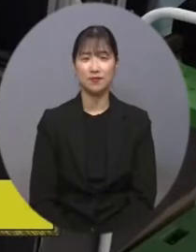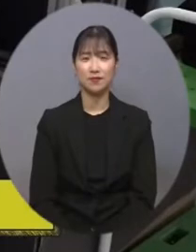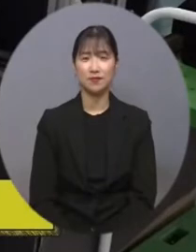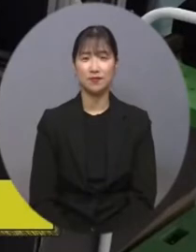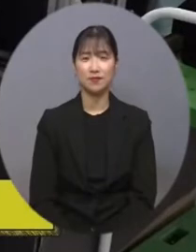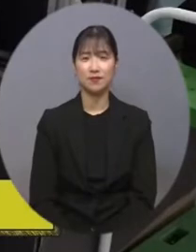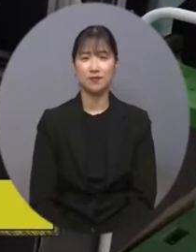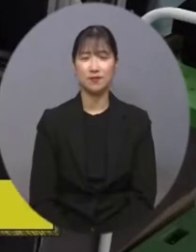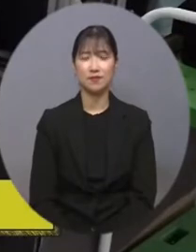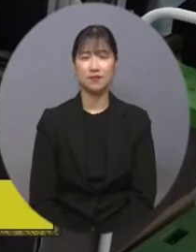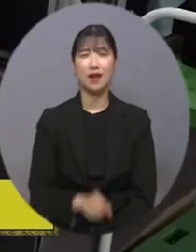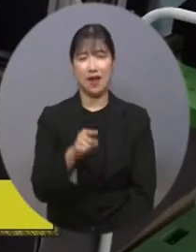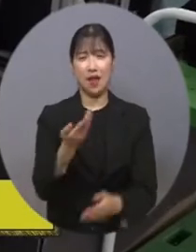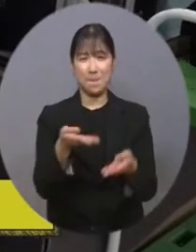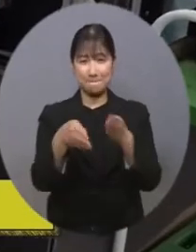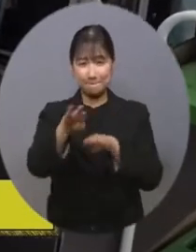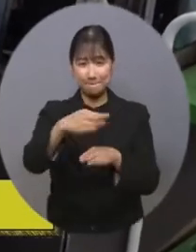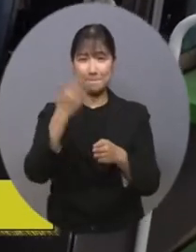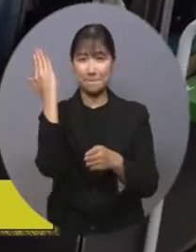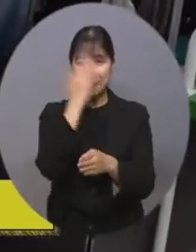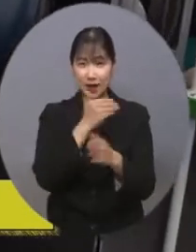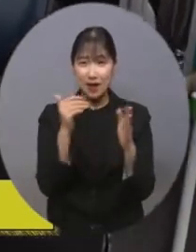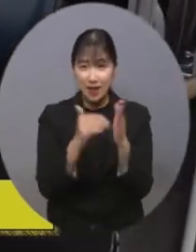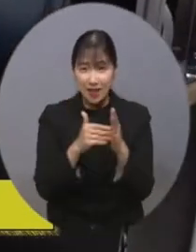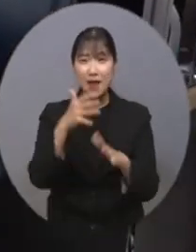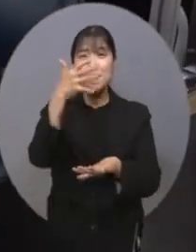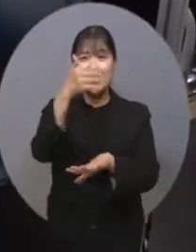아, 얘는 이제 마무리 포장을 네. 다 하신 다음에